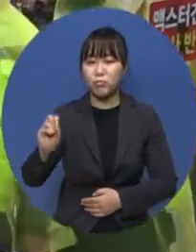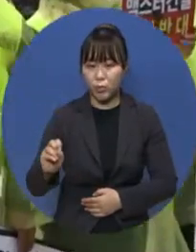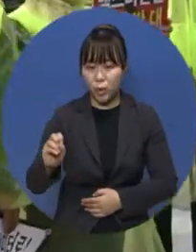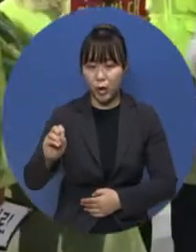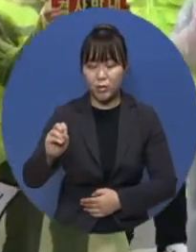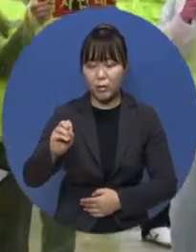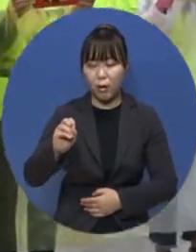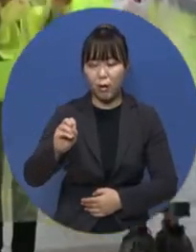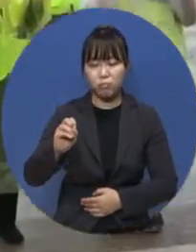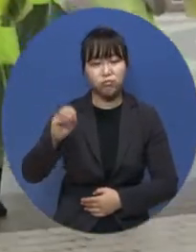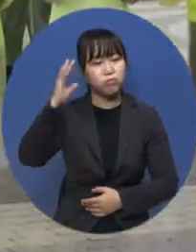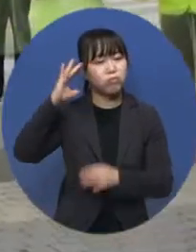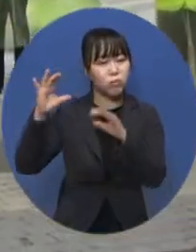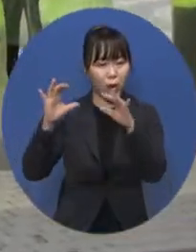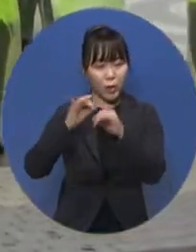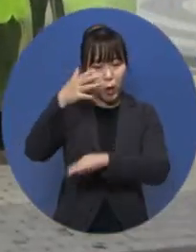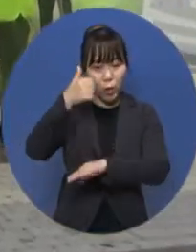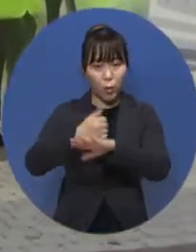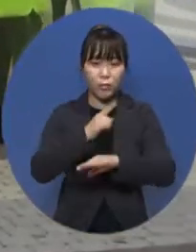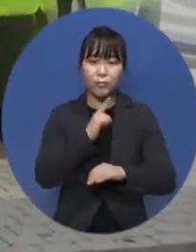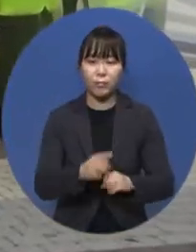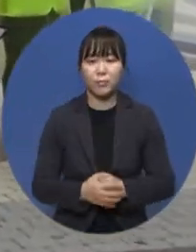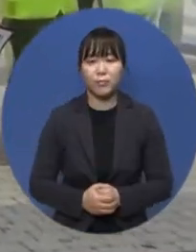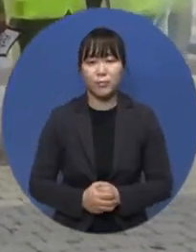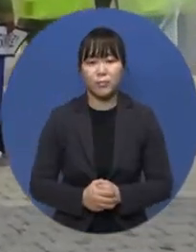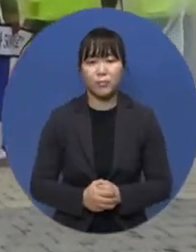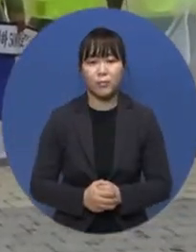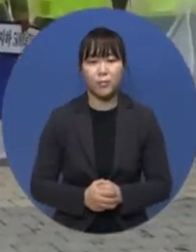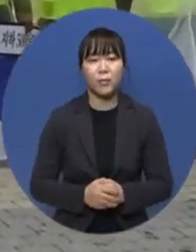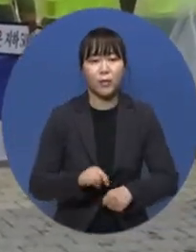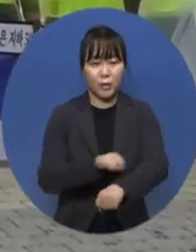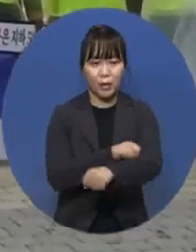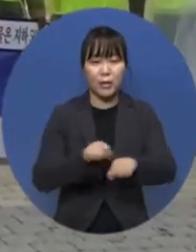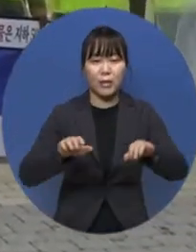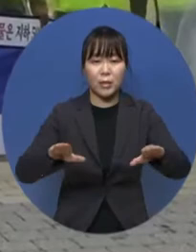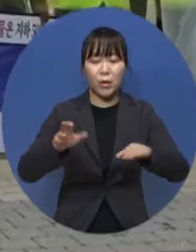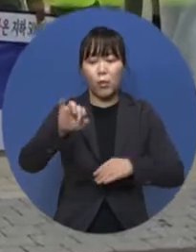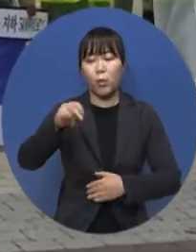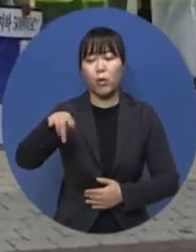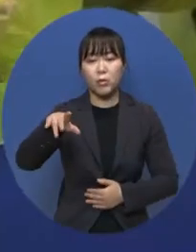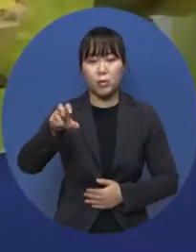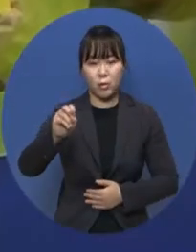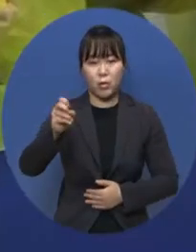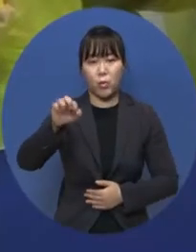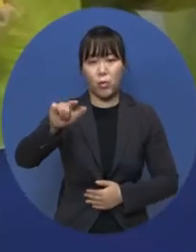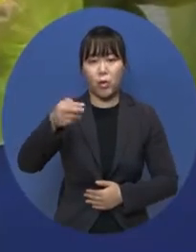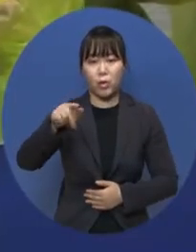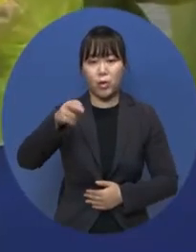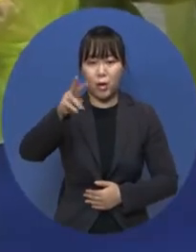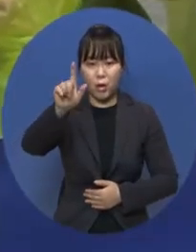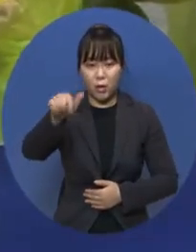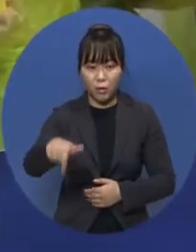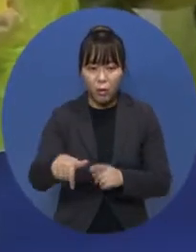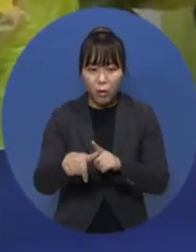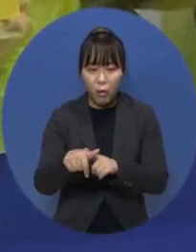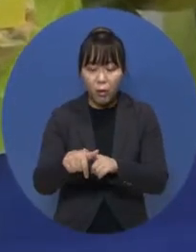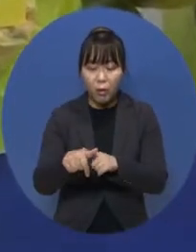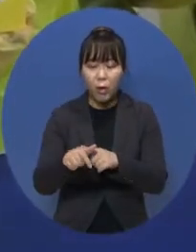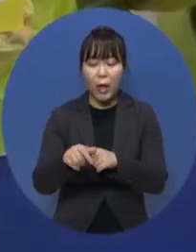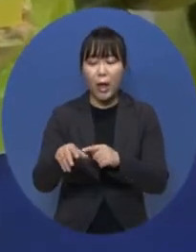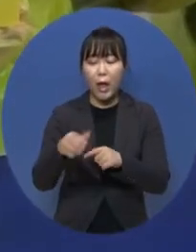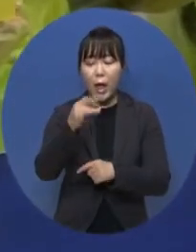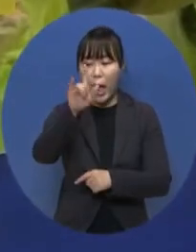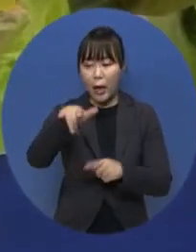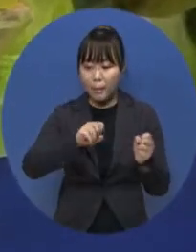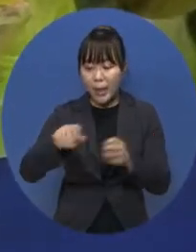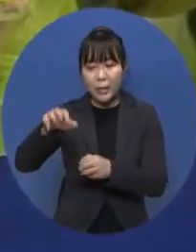44.2%가 찬성하는 결과가 나왔습니다. 특히 현재 월성 원자력 중저위 핵폐기장이 있는